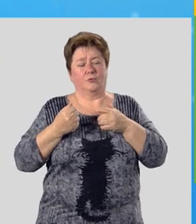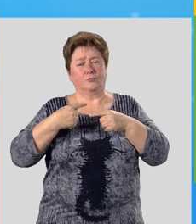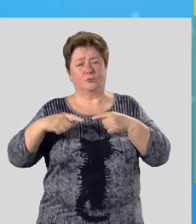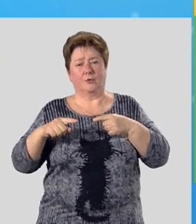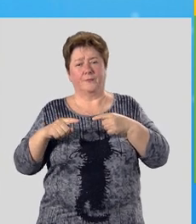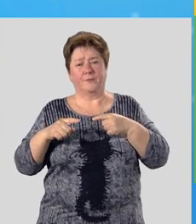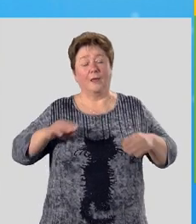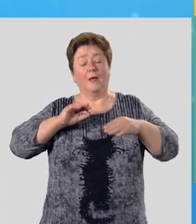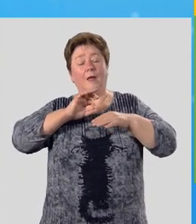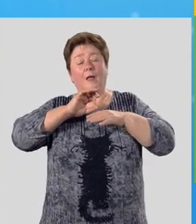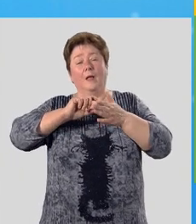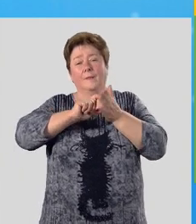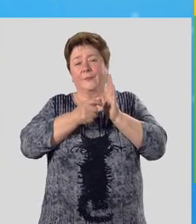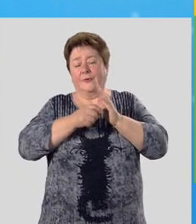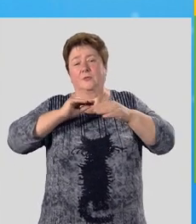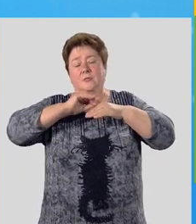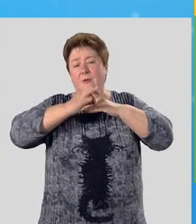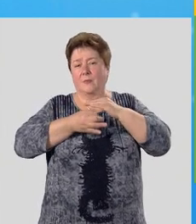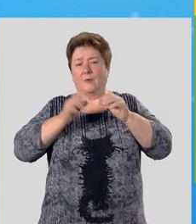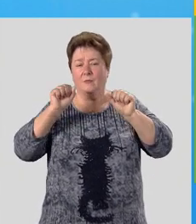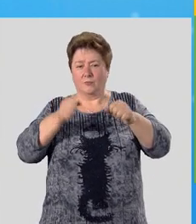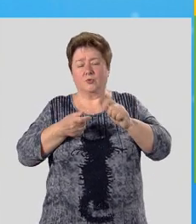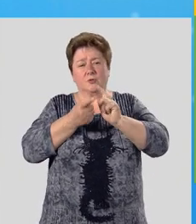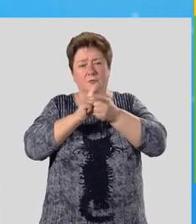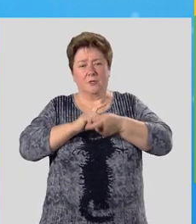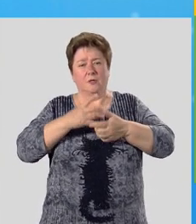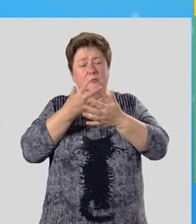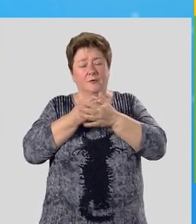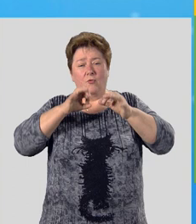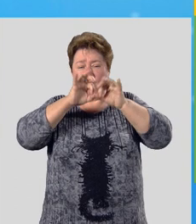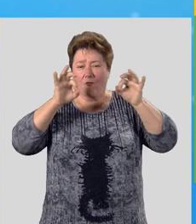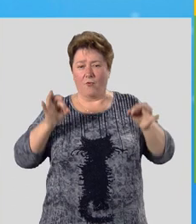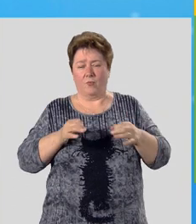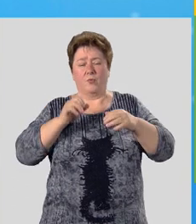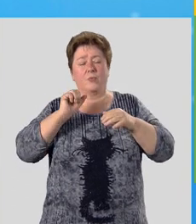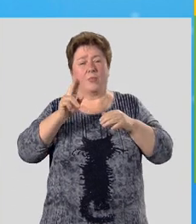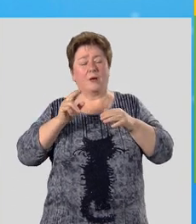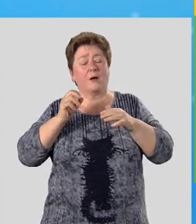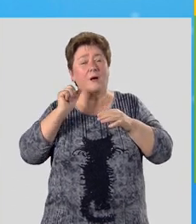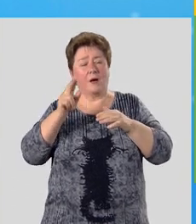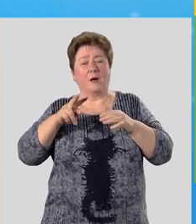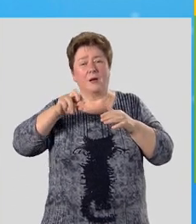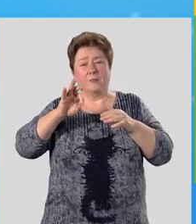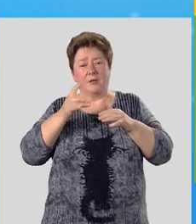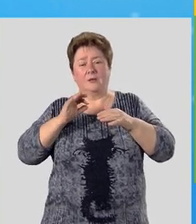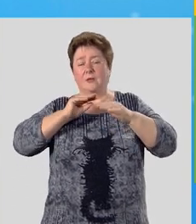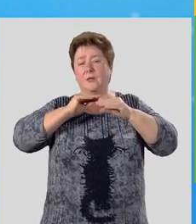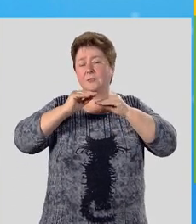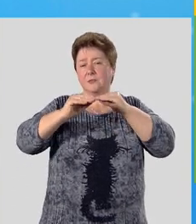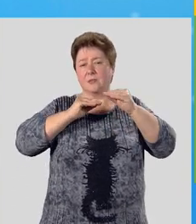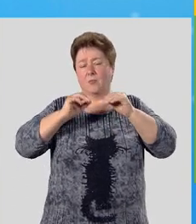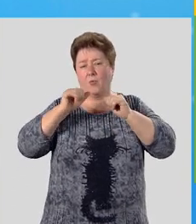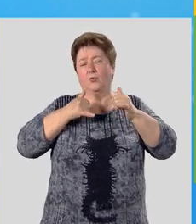другом. Плазматическая мембрана способна изменять свою форму, так как липидные слои могут